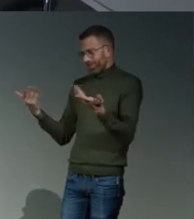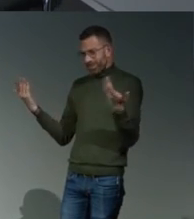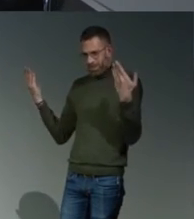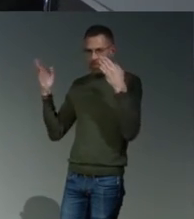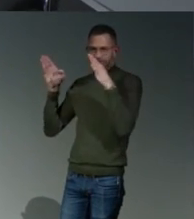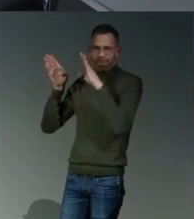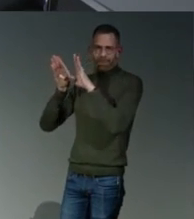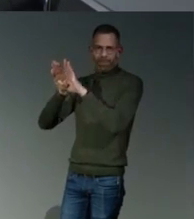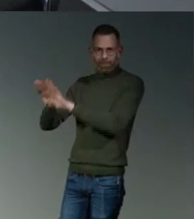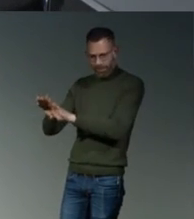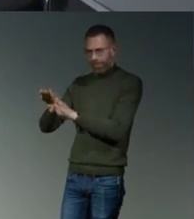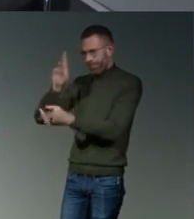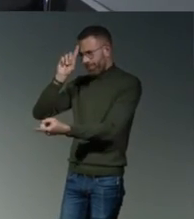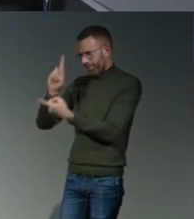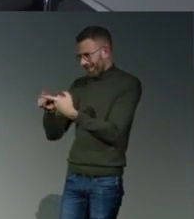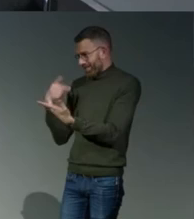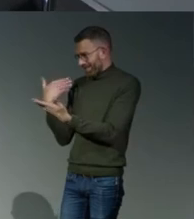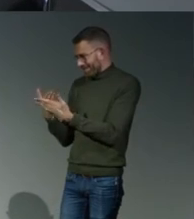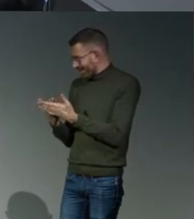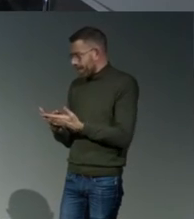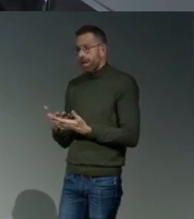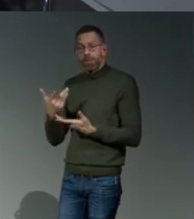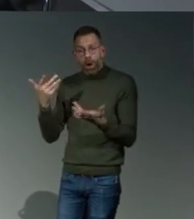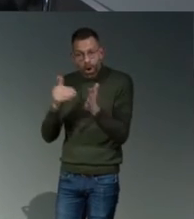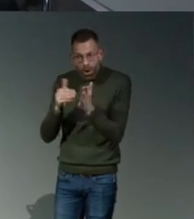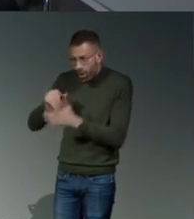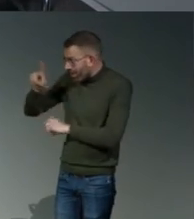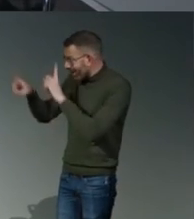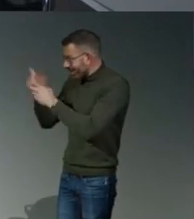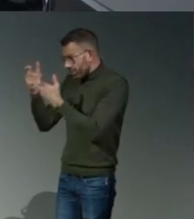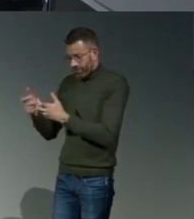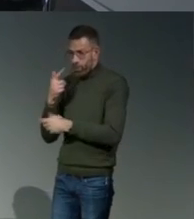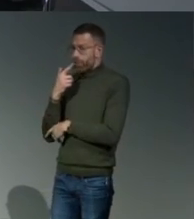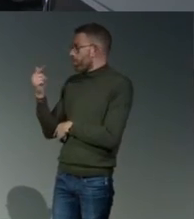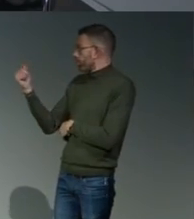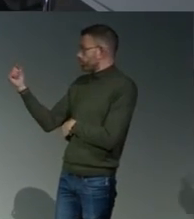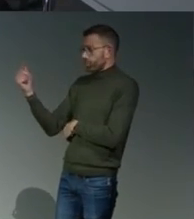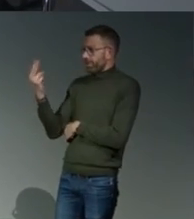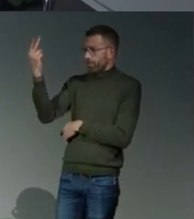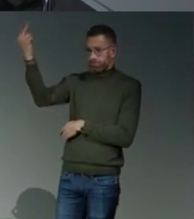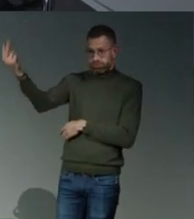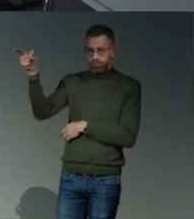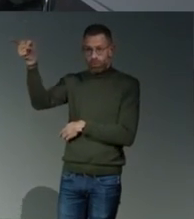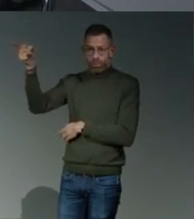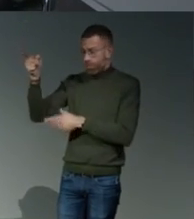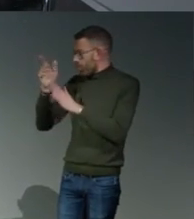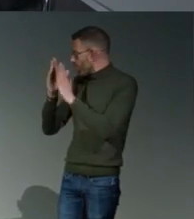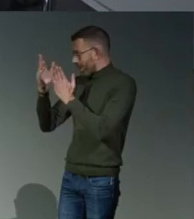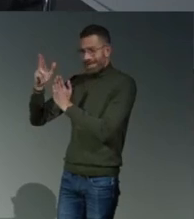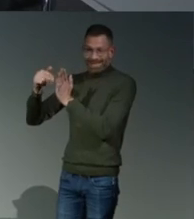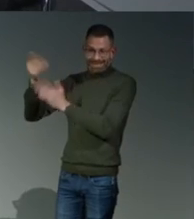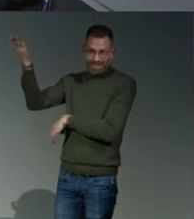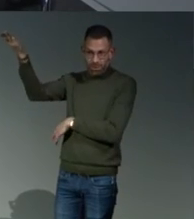la thématique que nous avons donc abordée pendant une heure. Si vous avez d'autres questions ou réactions, de toute façon, l'autrice et l'auteur sont à votre